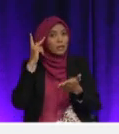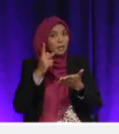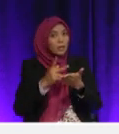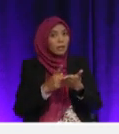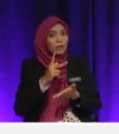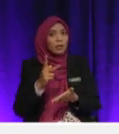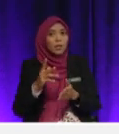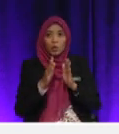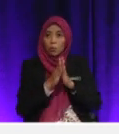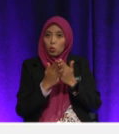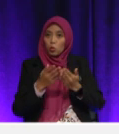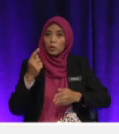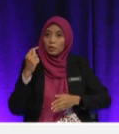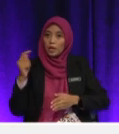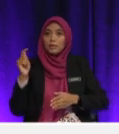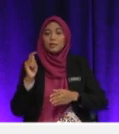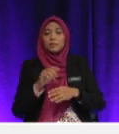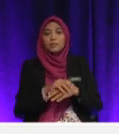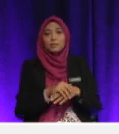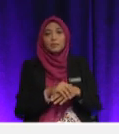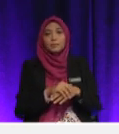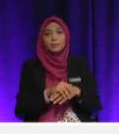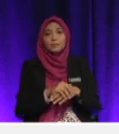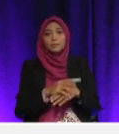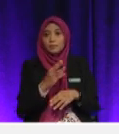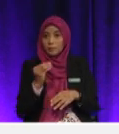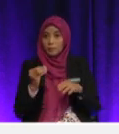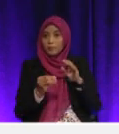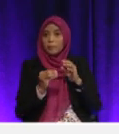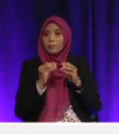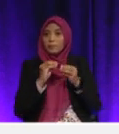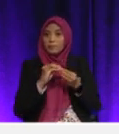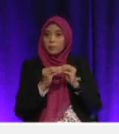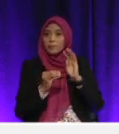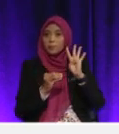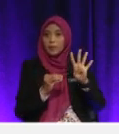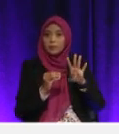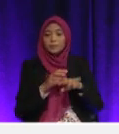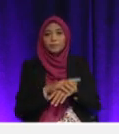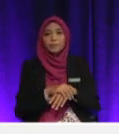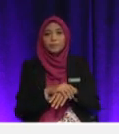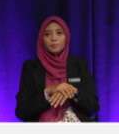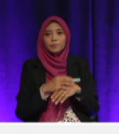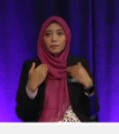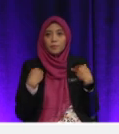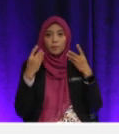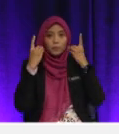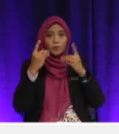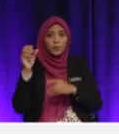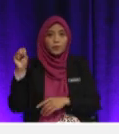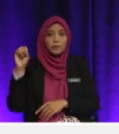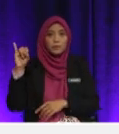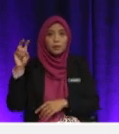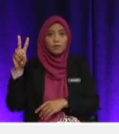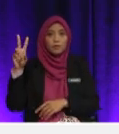mempunyai latar belakang unsur tempatan ya dan yang keempat ya di sini adanya pendidikan Siwi ya yaitu memastikan